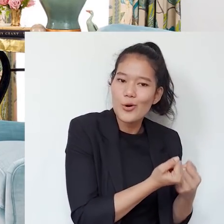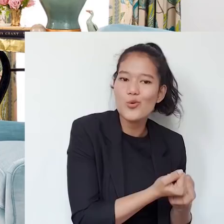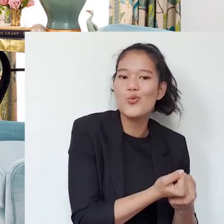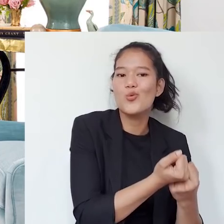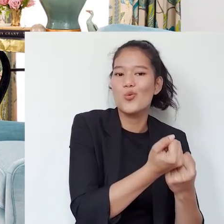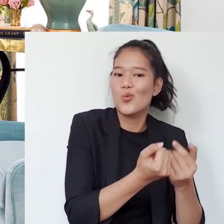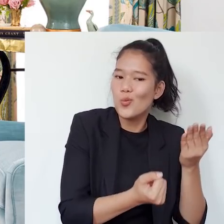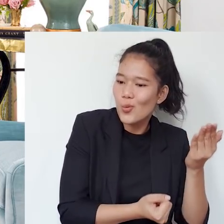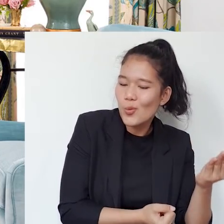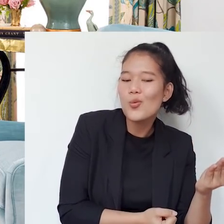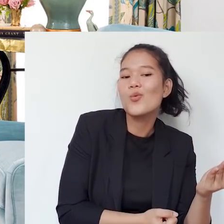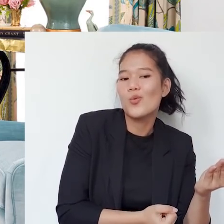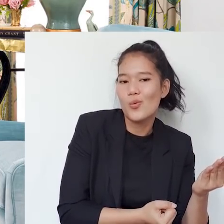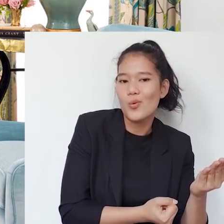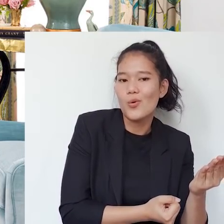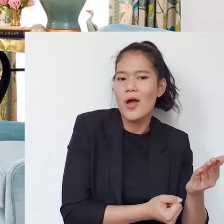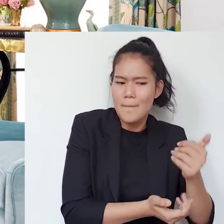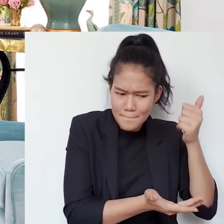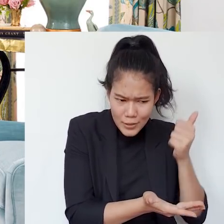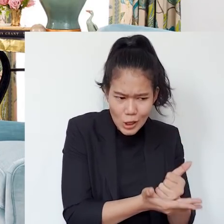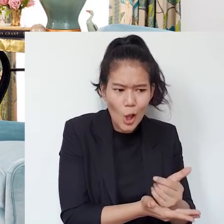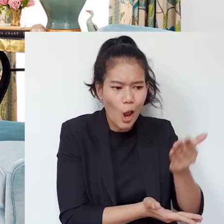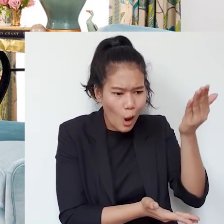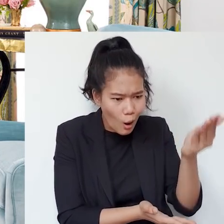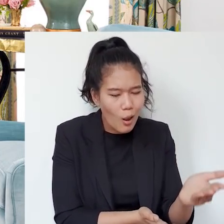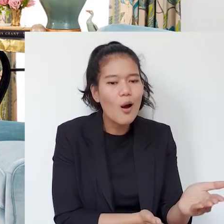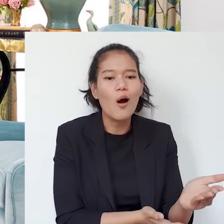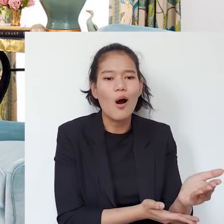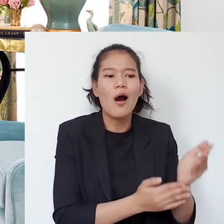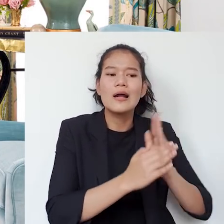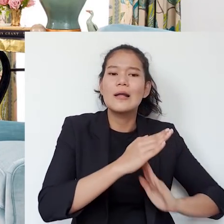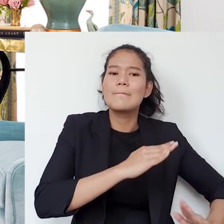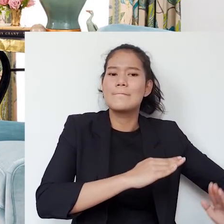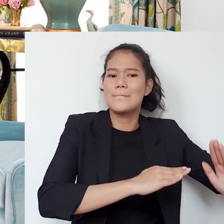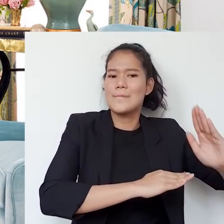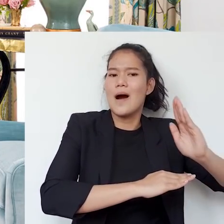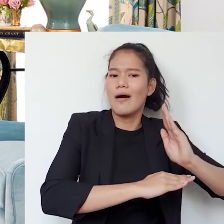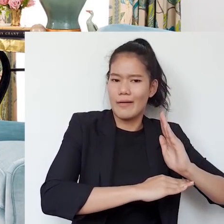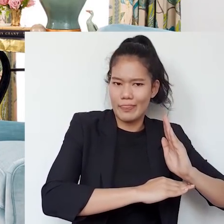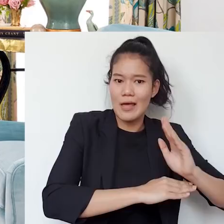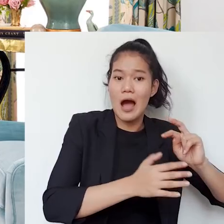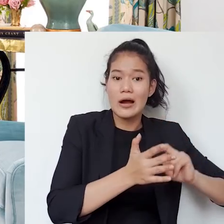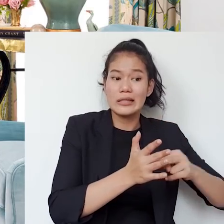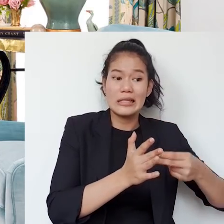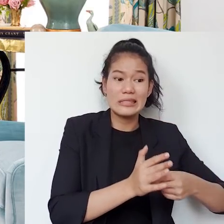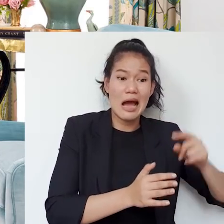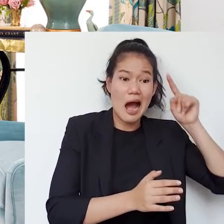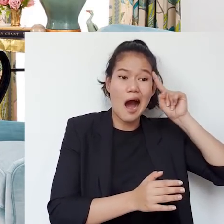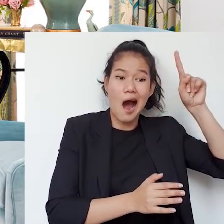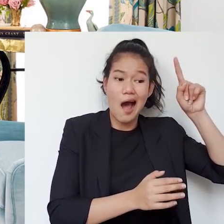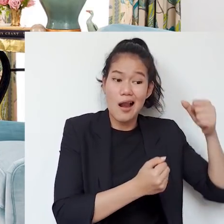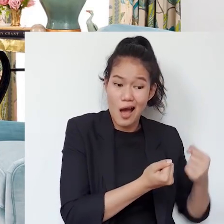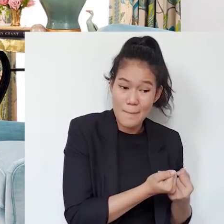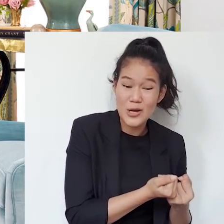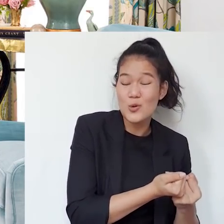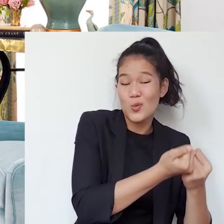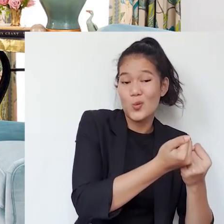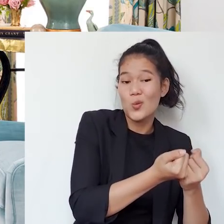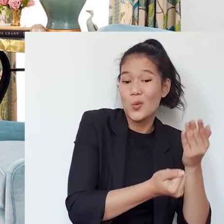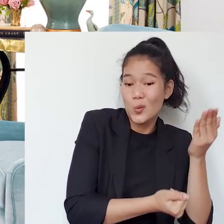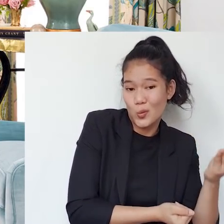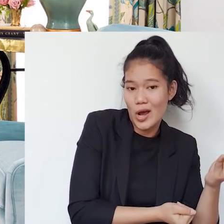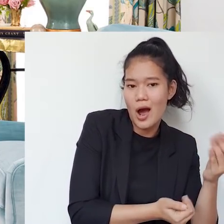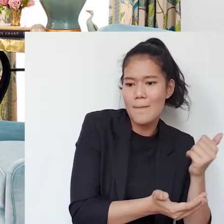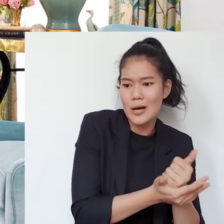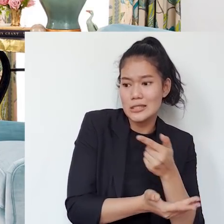itu berarti Allah membenarkan dia. Dibangkitkan Allah itu berarti Allah memihak dan dia dan